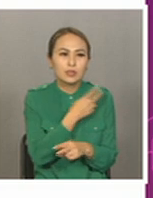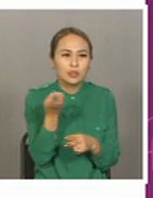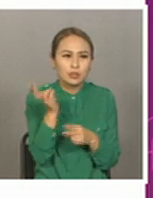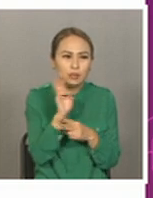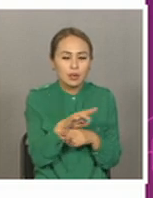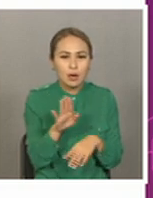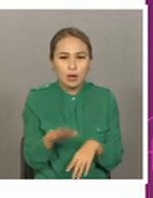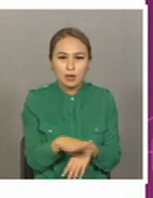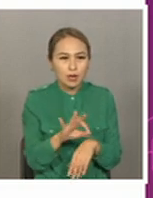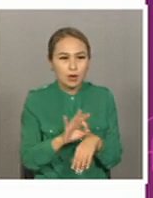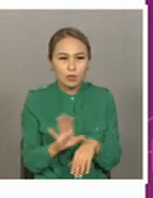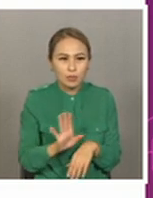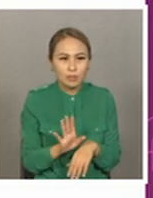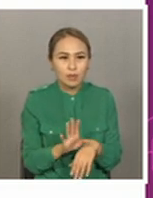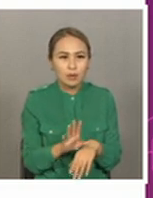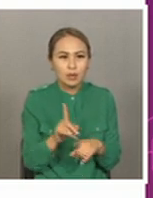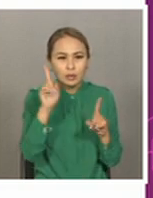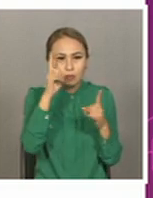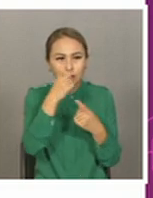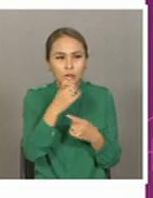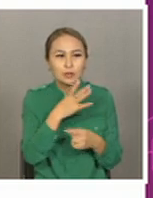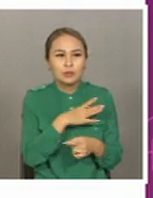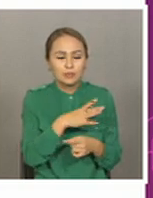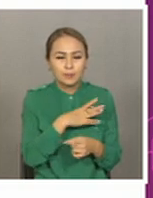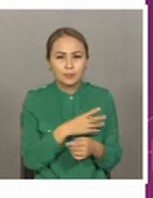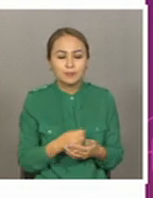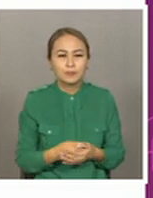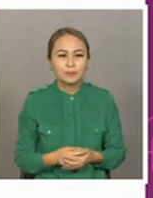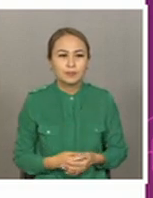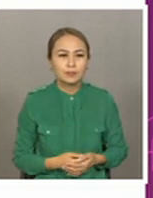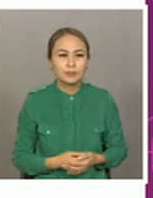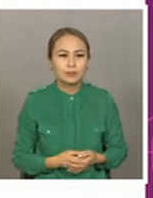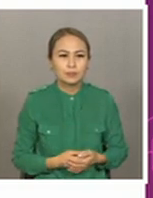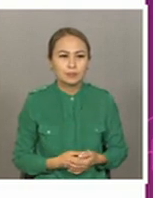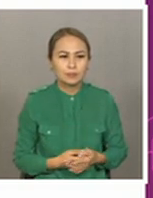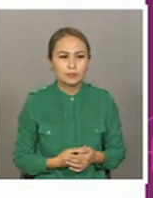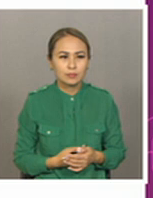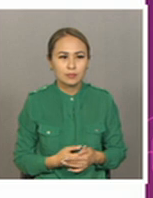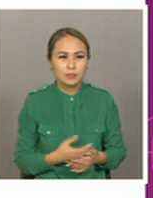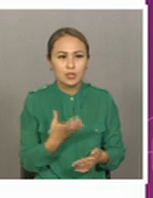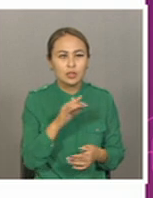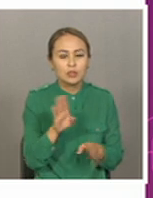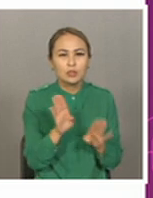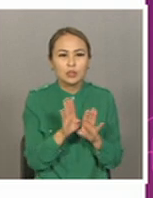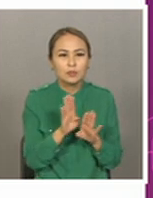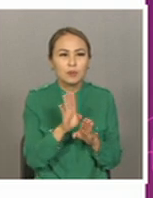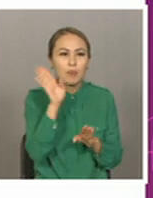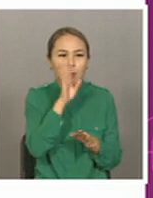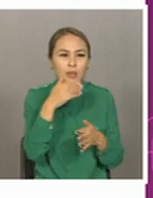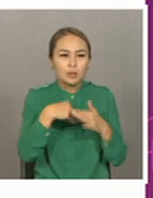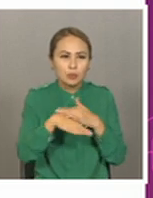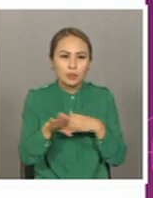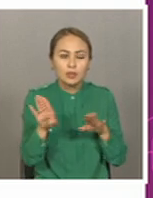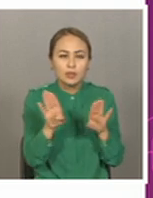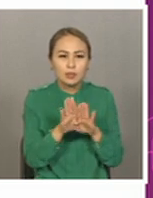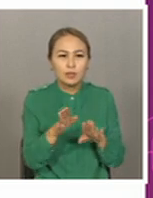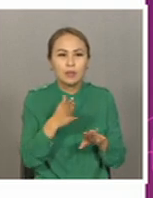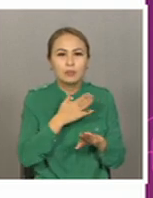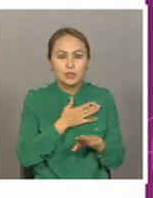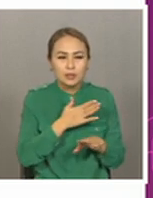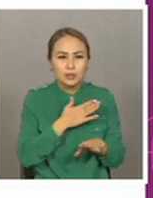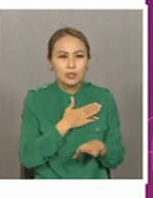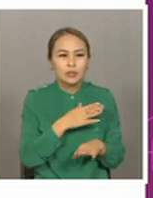аяғың ауырмай ма, қабағыңды шытпайсың, деп сұрапты. Сейіт шешесі шығып кеткен соң, демін